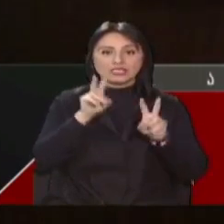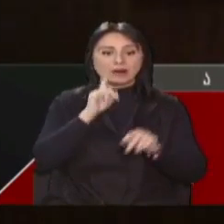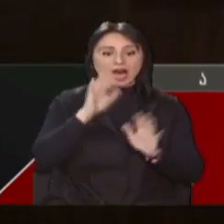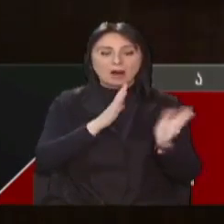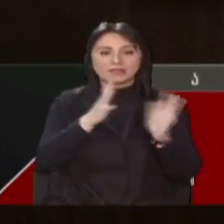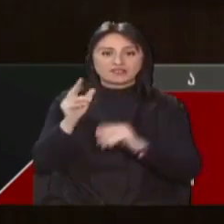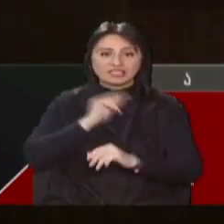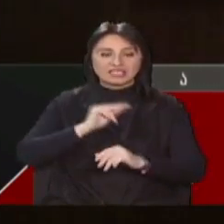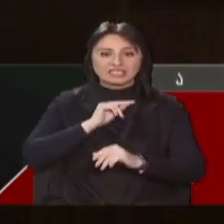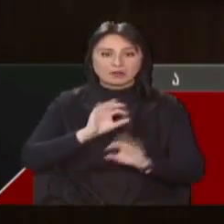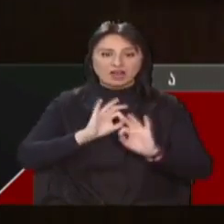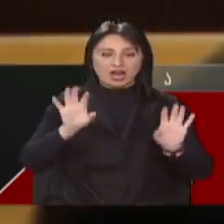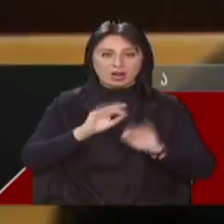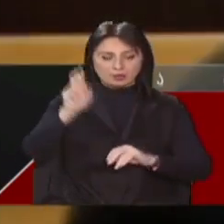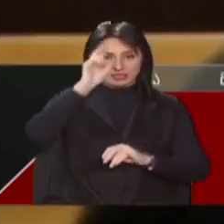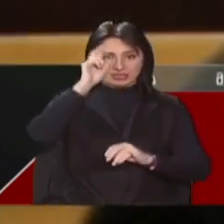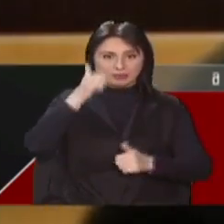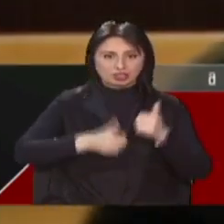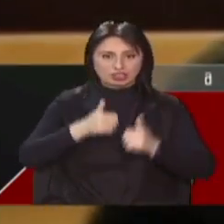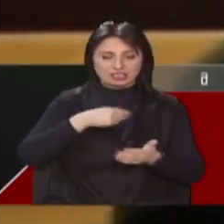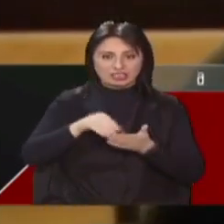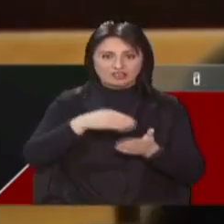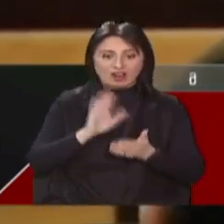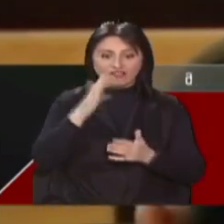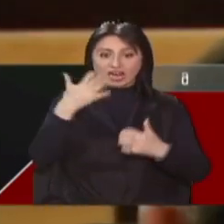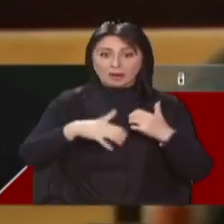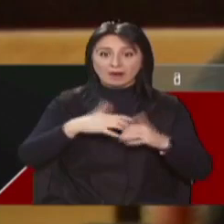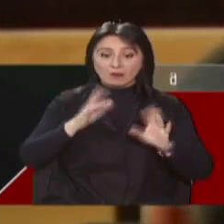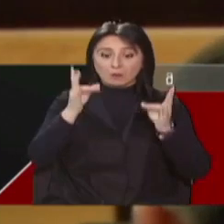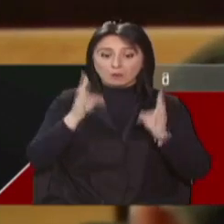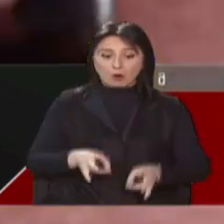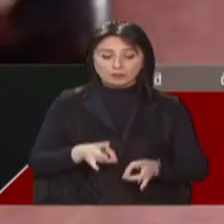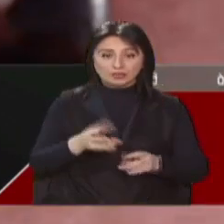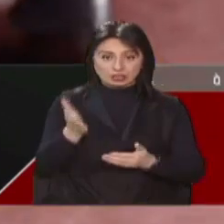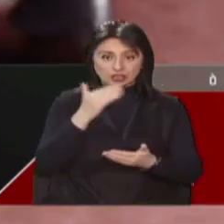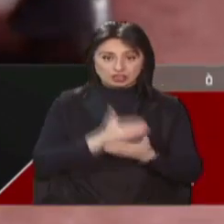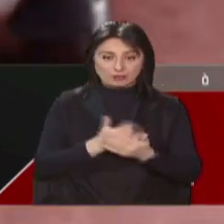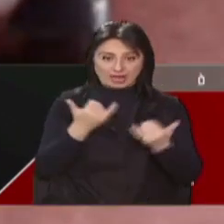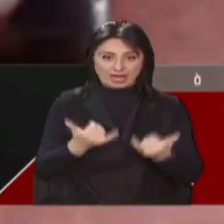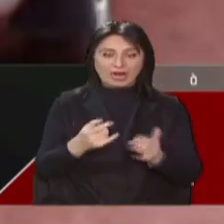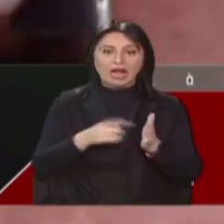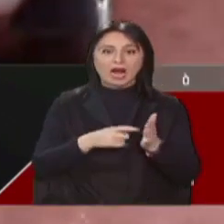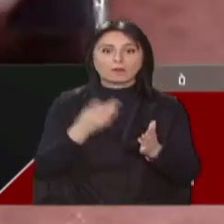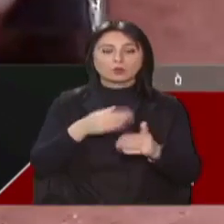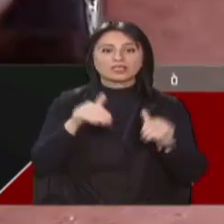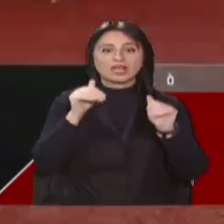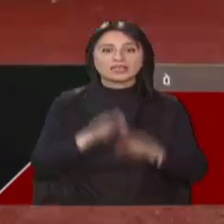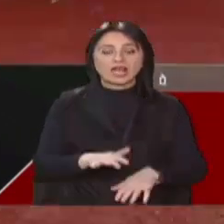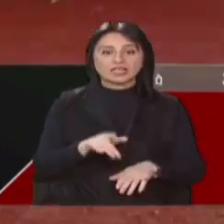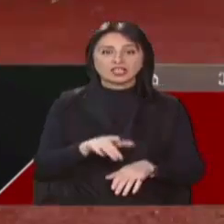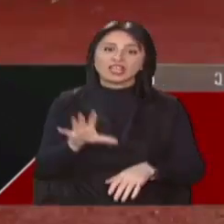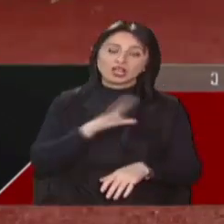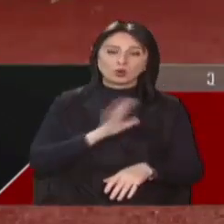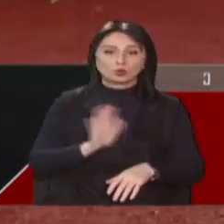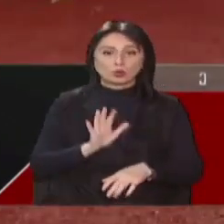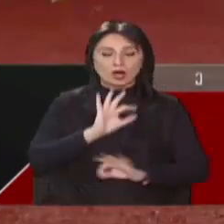გამწონებით სამუშაოებზე გამოცხადებულ სახელმწიფო შესყიდვებში. ვაკის პარკში მომხდარი ტრაგედიის შემდეგ ახლა გამოძიება უნდა დაადგინოს, იყო